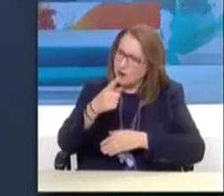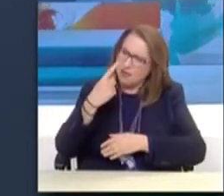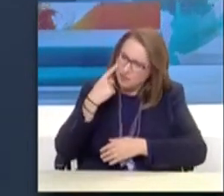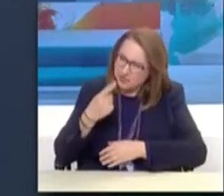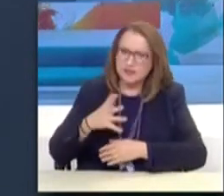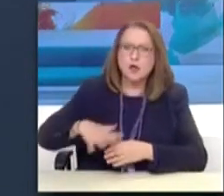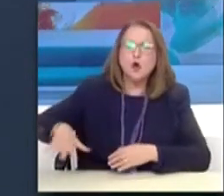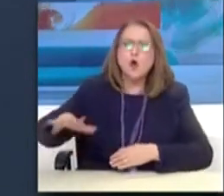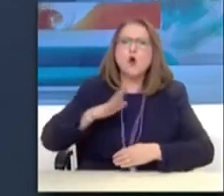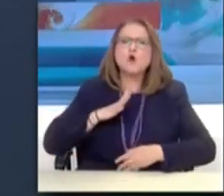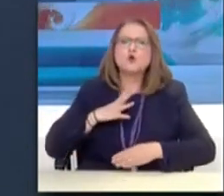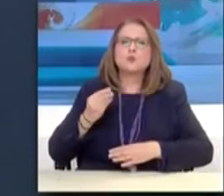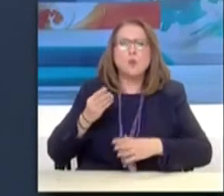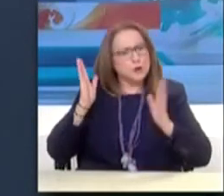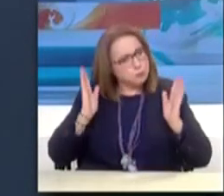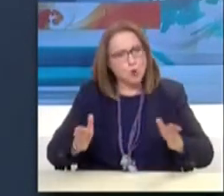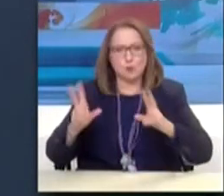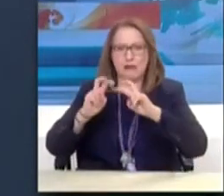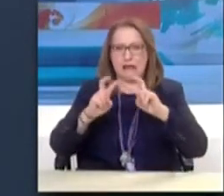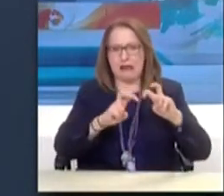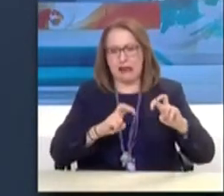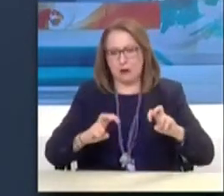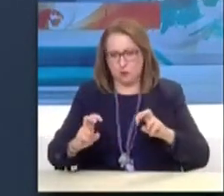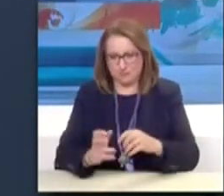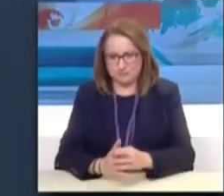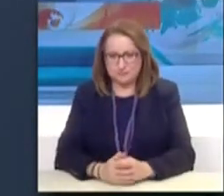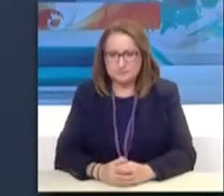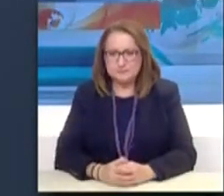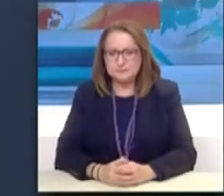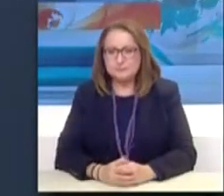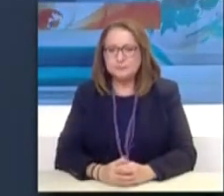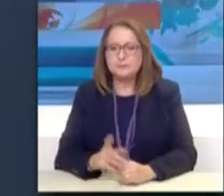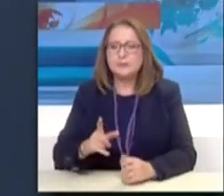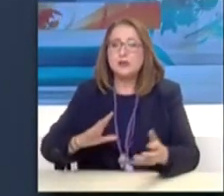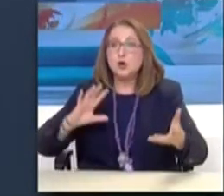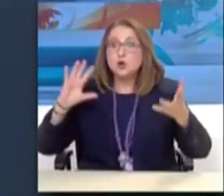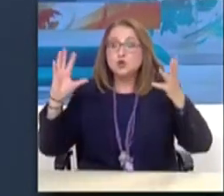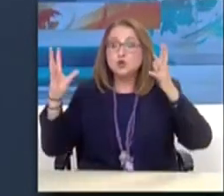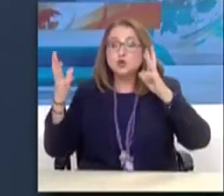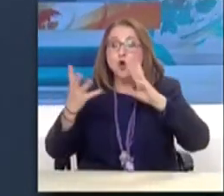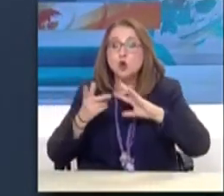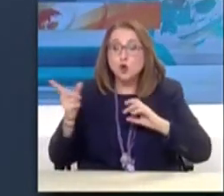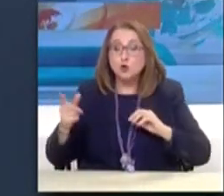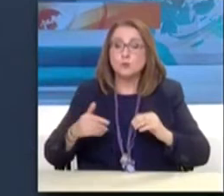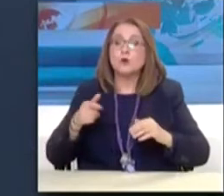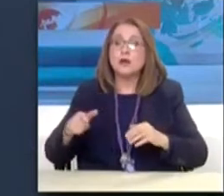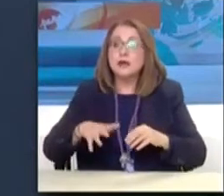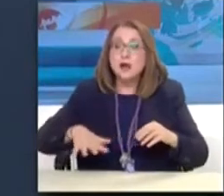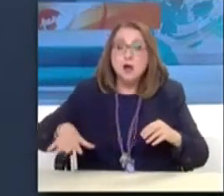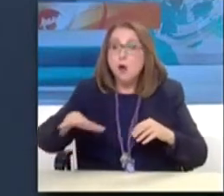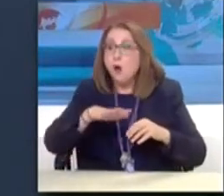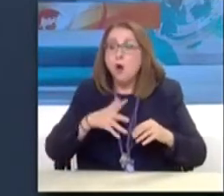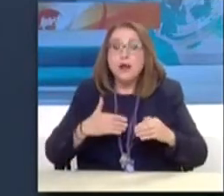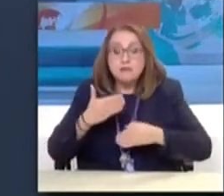πραγματικότητα. Πρέπει εδώ να πω και κάτι άλλο. Σε όλο τον κόσμο υποκαταγράφεται η εξέλιξη της επιδημίας